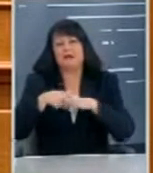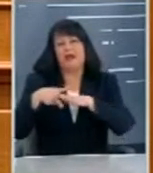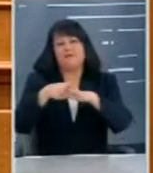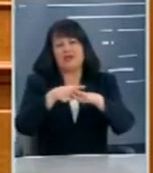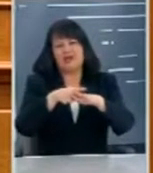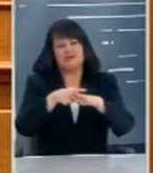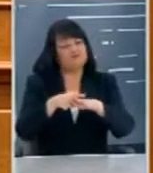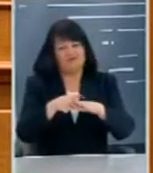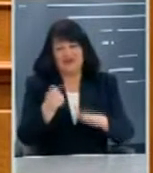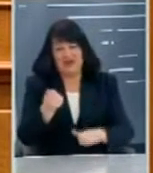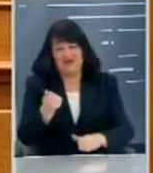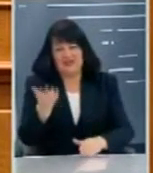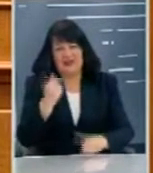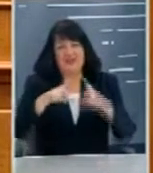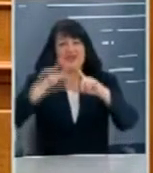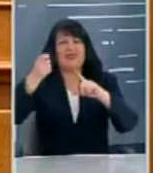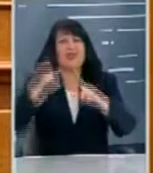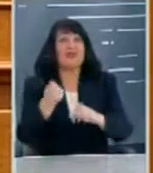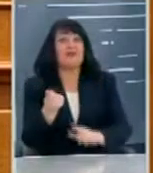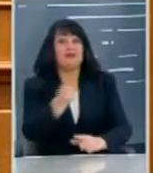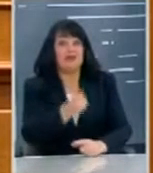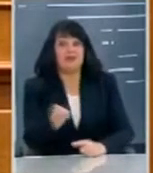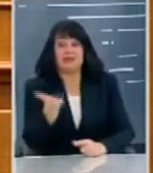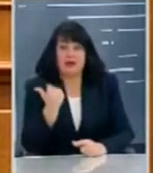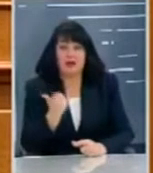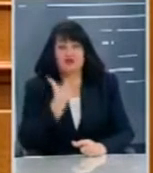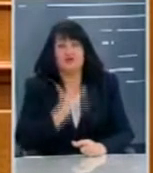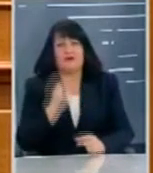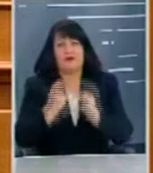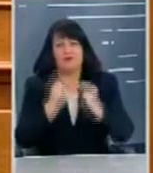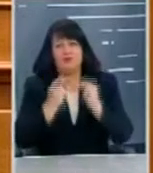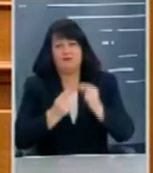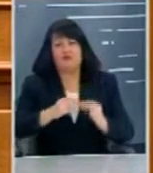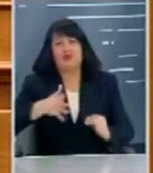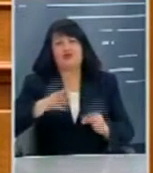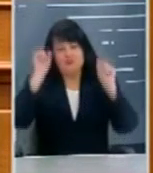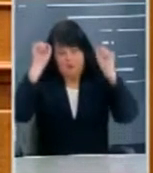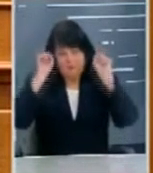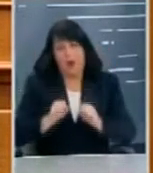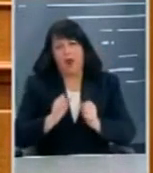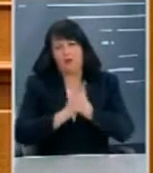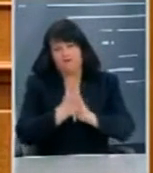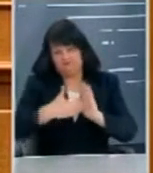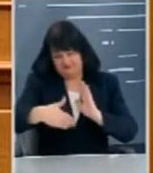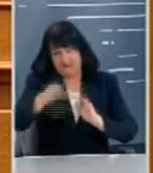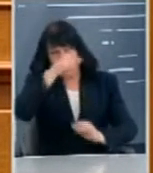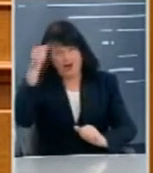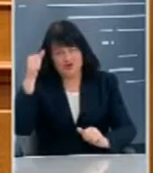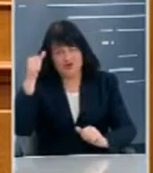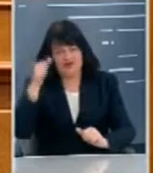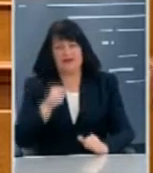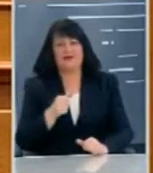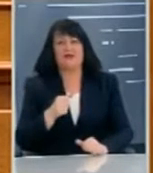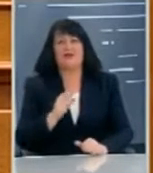η ΔΕΗ έχει τεράστιο πρόβλημα ρευστότητας, σοβαρό ενδεχόμενο να καταρρεύσει πλήρως το επόμενο καλοκαίρι, οι